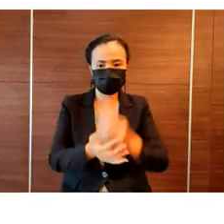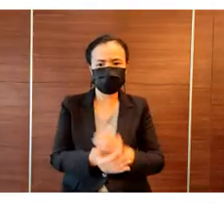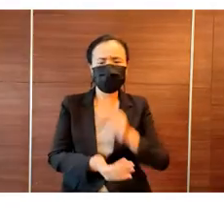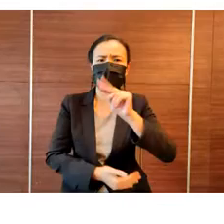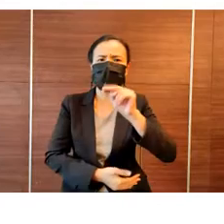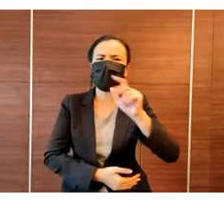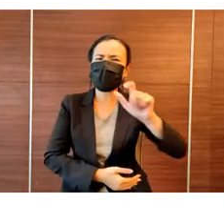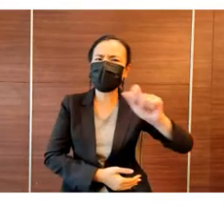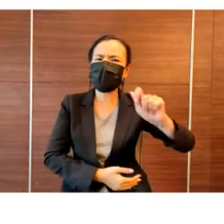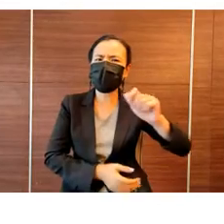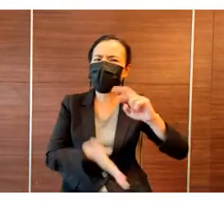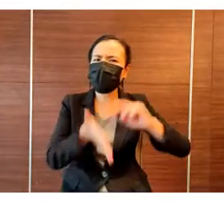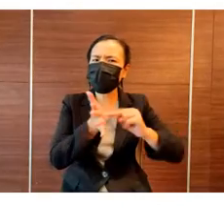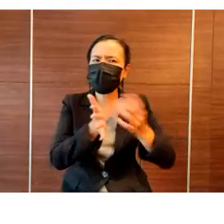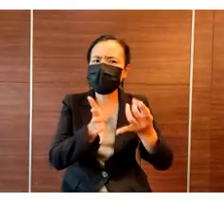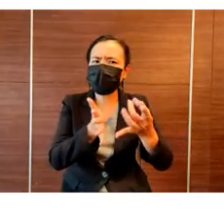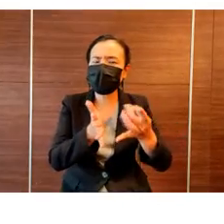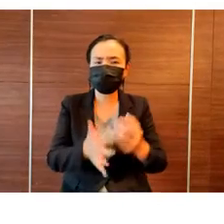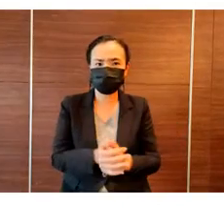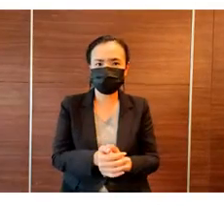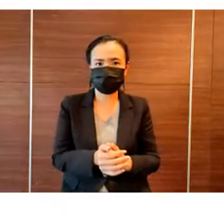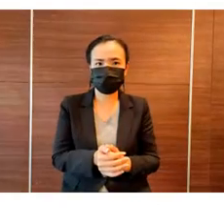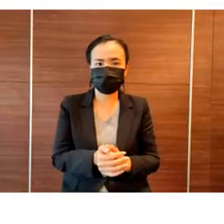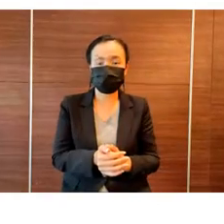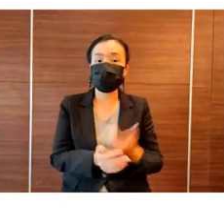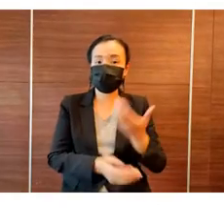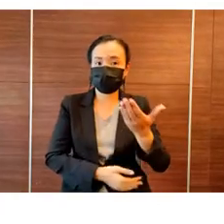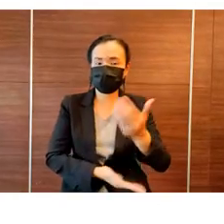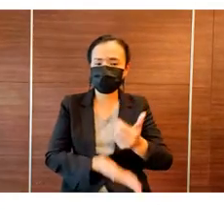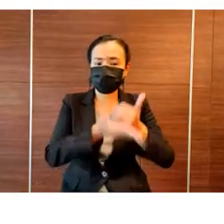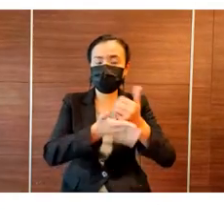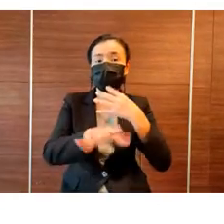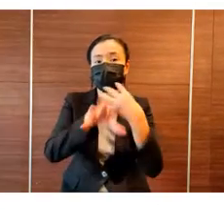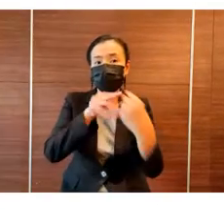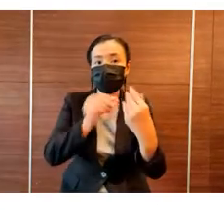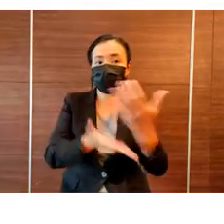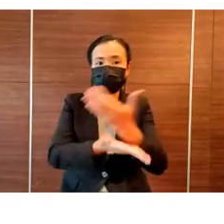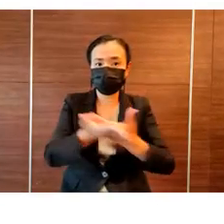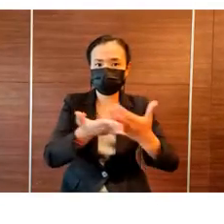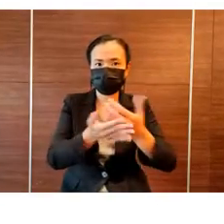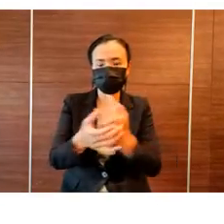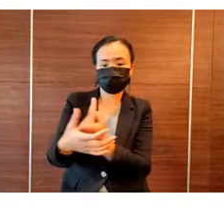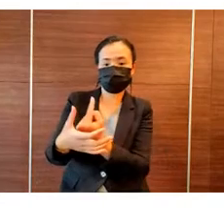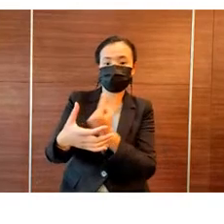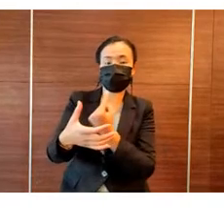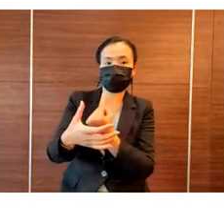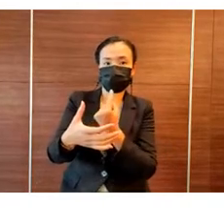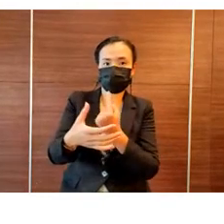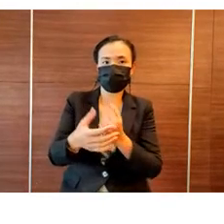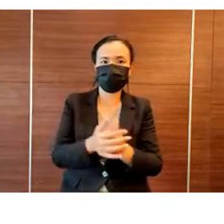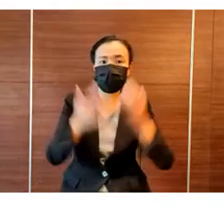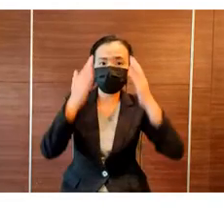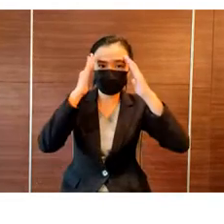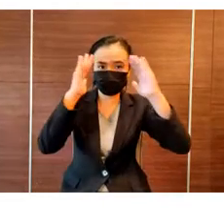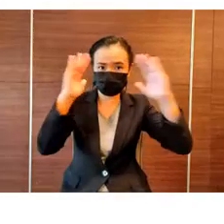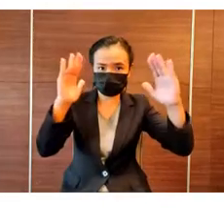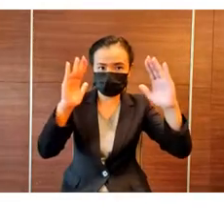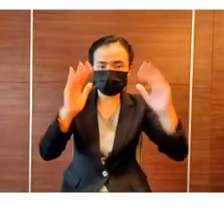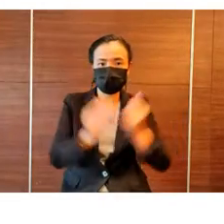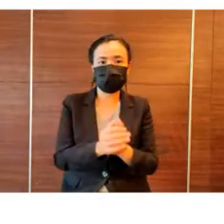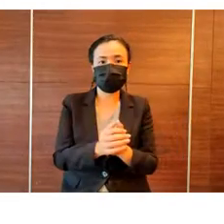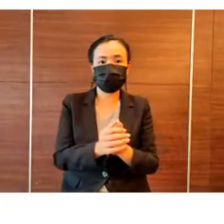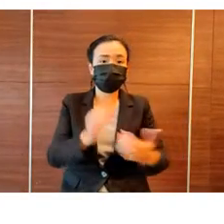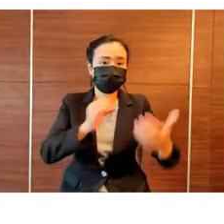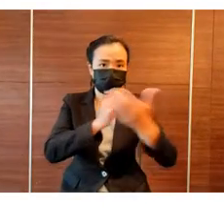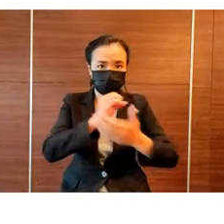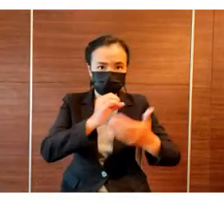ไรเนาะก็อาจจะขอคุณอาร์คนะคะช่วยแลกเปลี่ยนนิดนึงว่าในฐานะที่เป็นตัวแทนของคนที่มีประสบการณ์ในการใช้สารเสพ